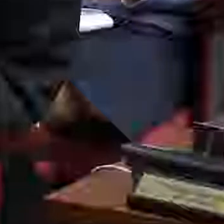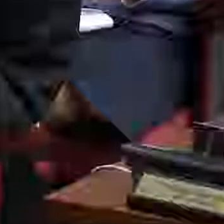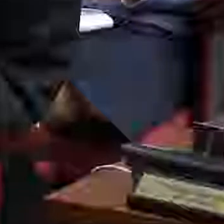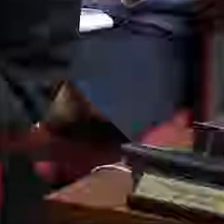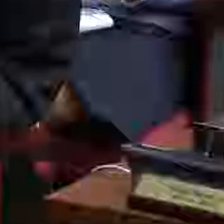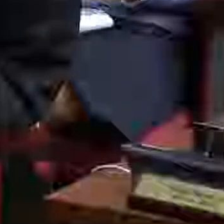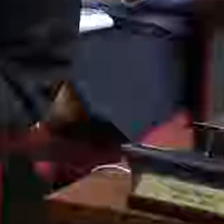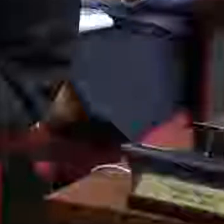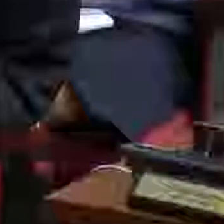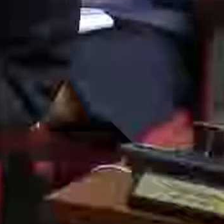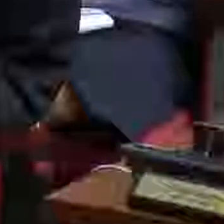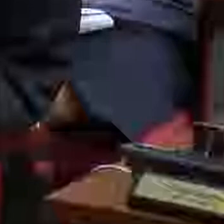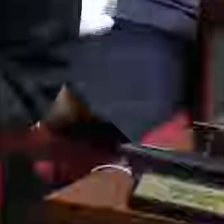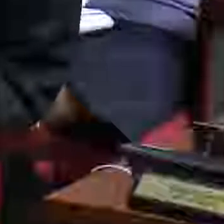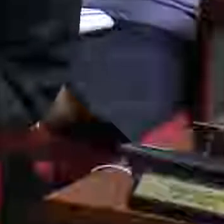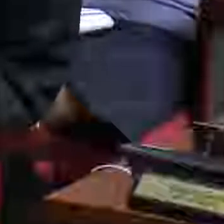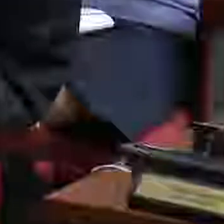doktora Piotra Głowskiego.